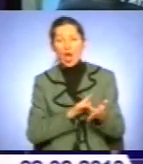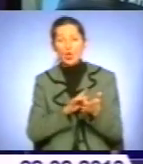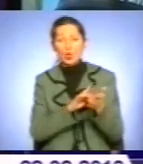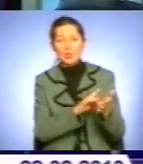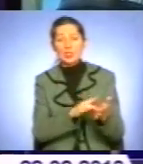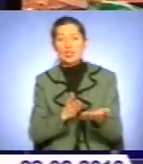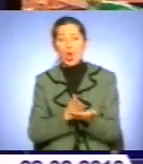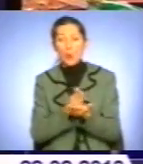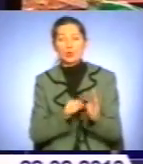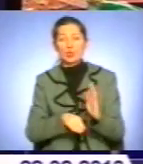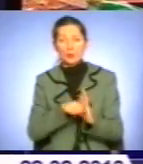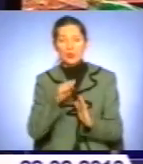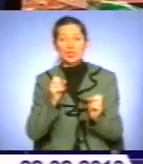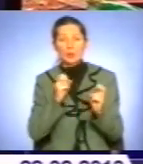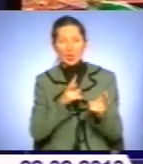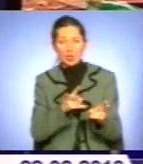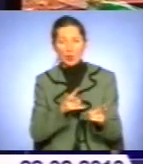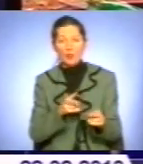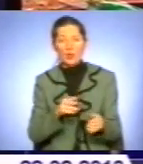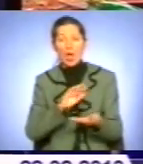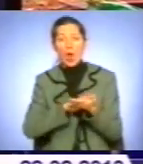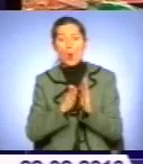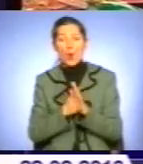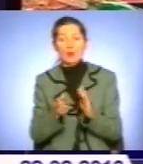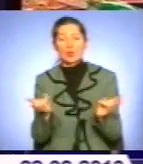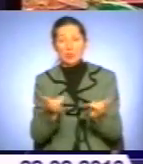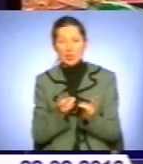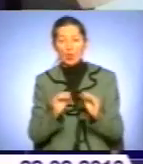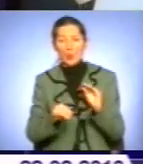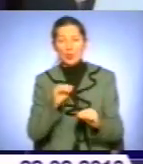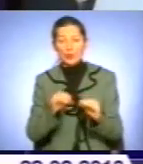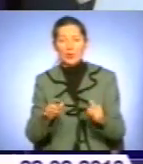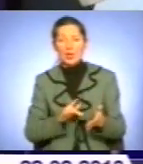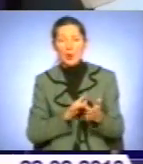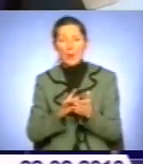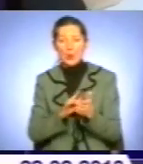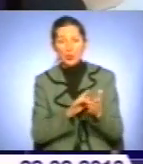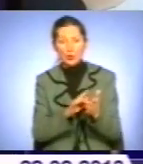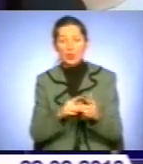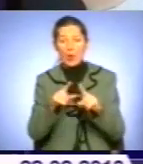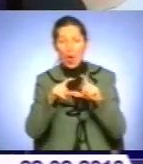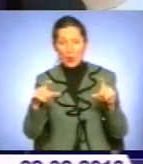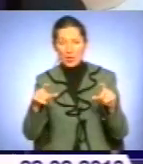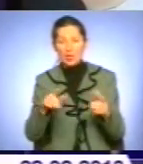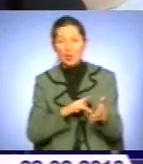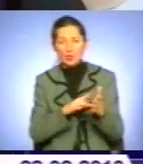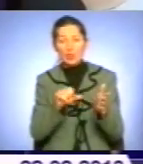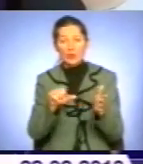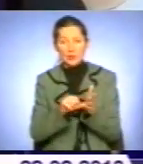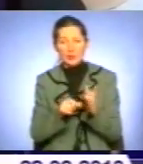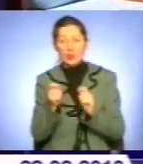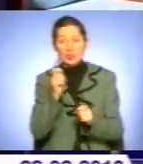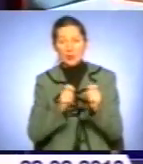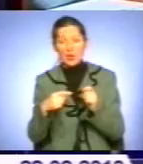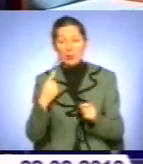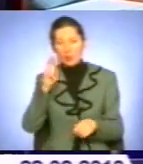підвищеним ризиком та вимоги щодо належного облаштування маршрутів на об'єктах туристичних відвідувань. На семінарі в облдержадміністрації